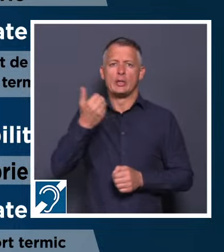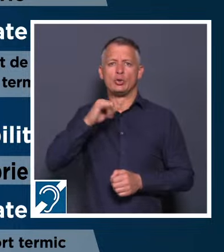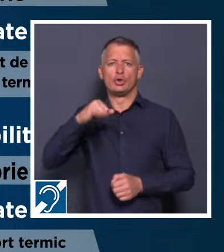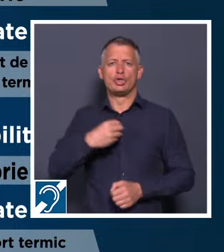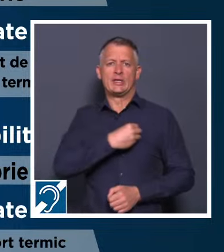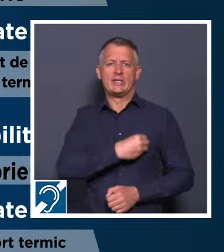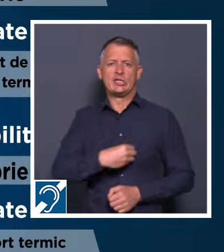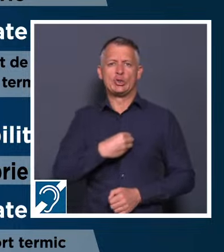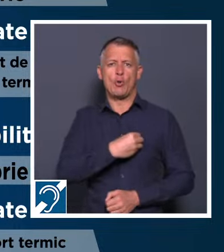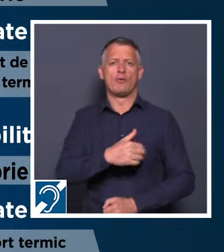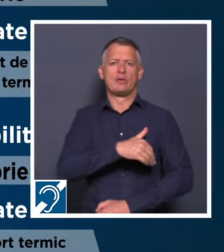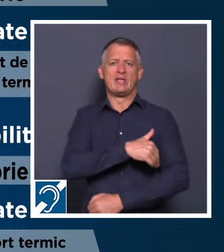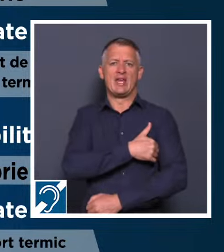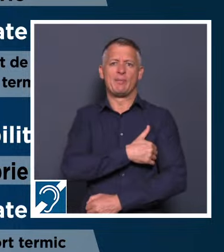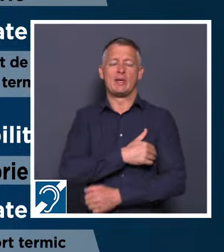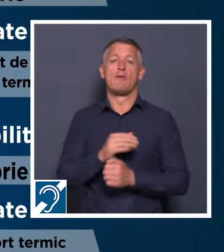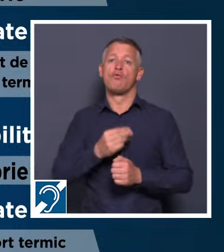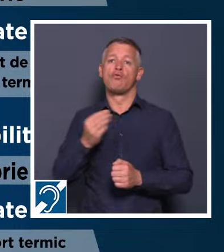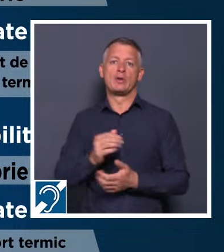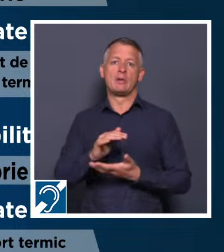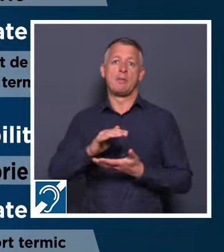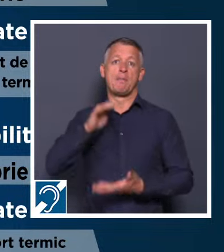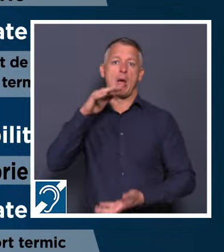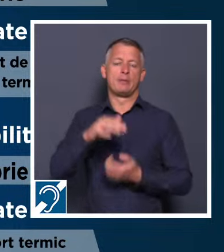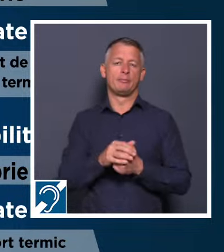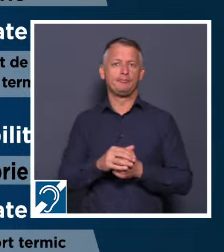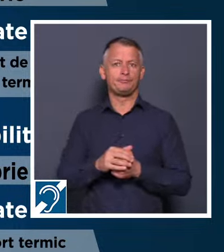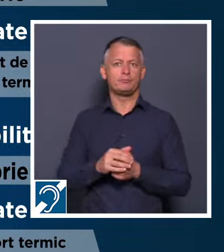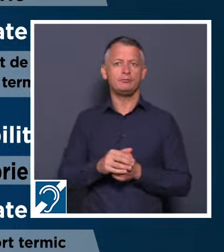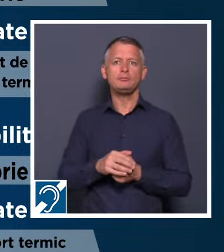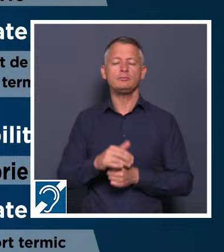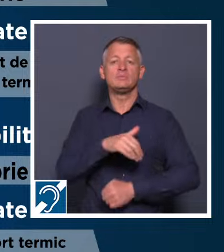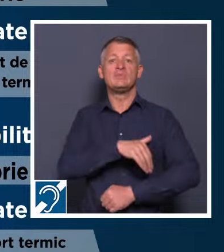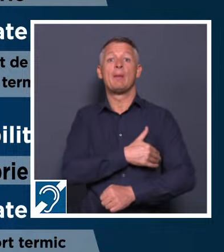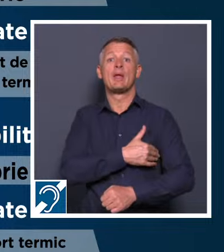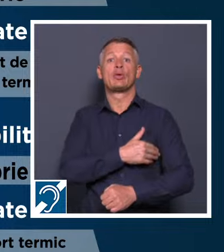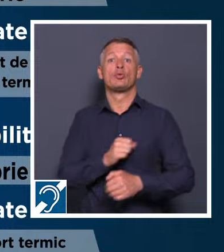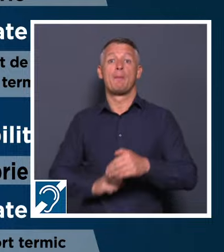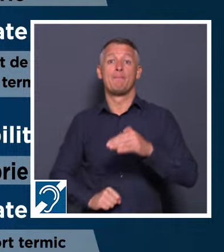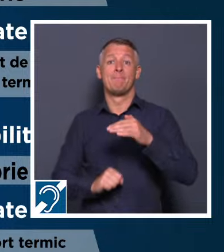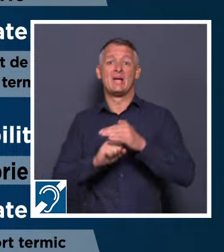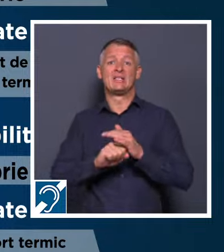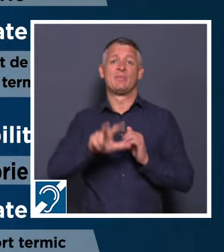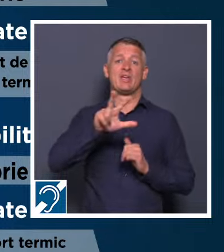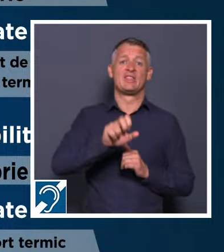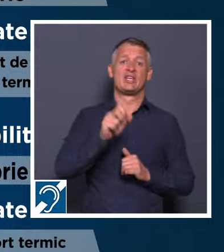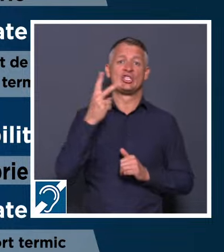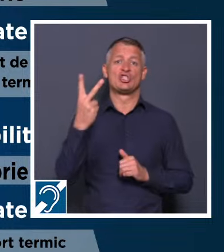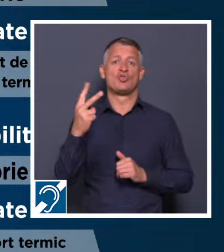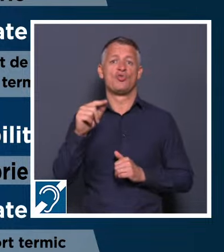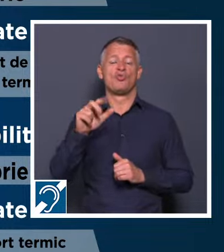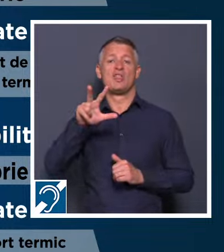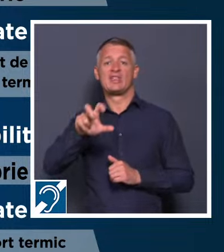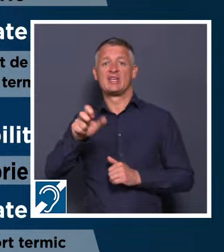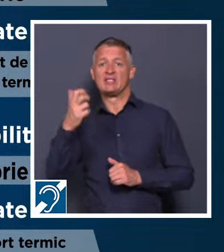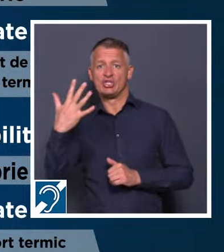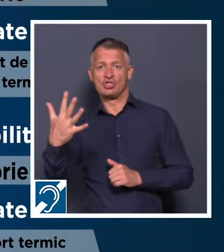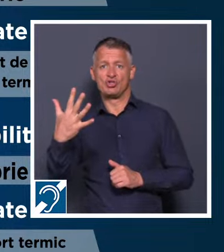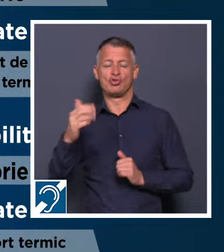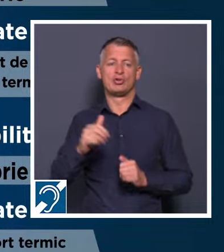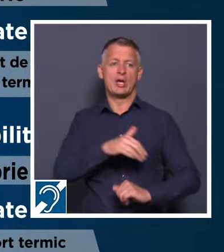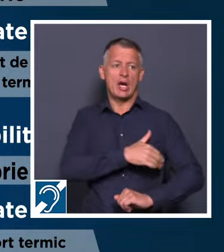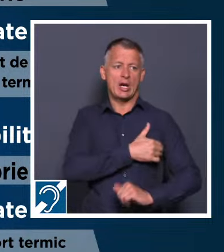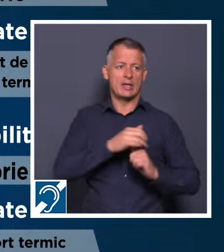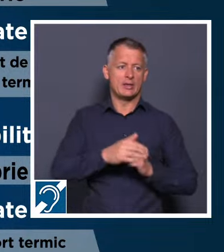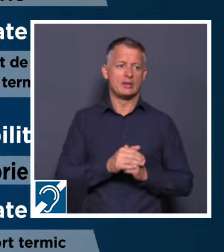disconfort termic ridicat. Temperaturile maxime vor fi în general de 32-35 de